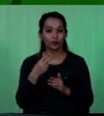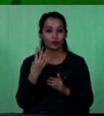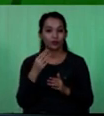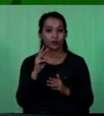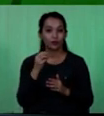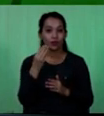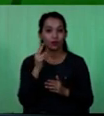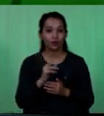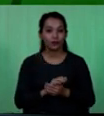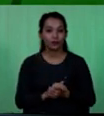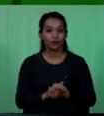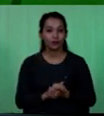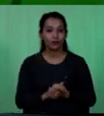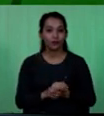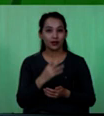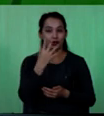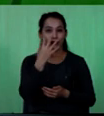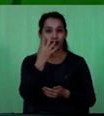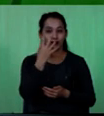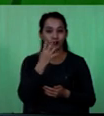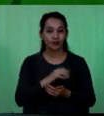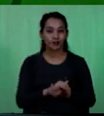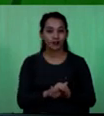424-mashq. Rasmda